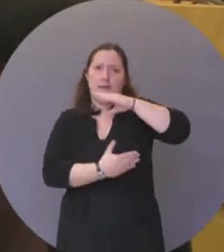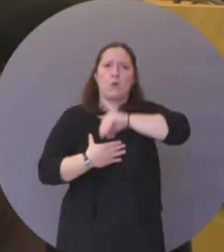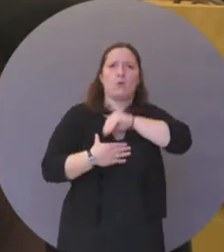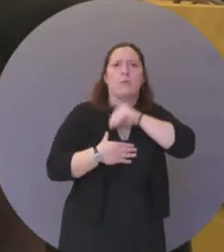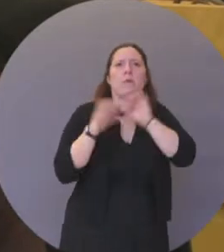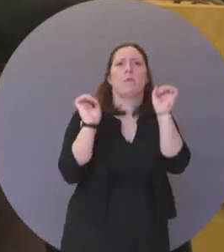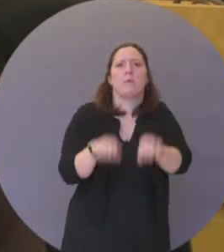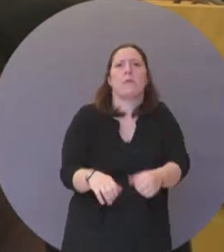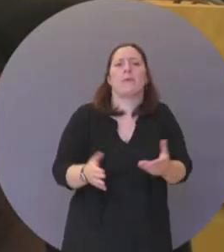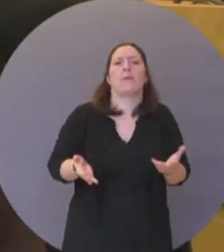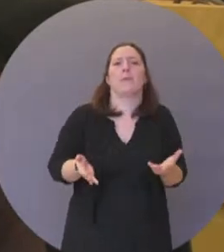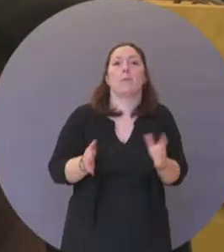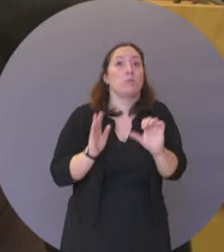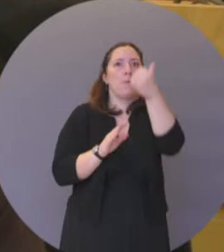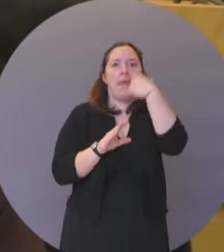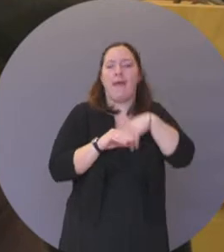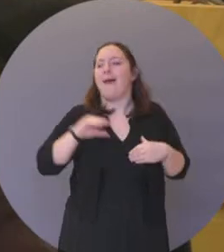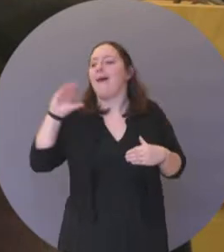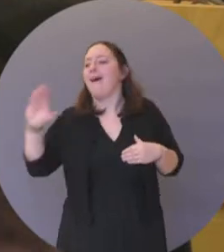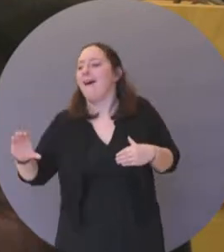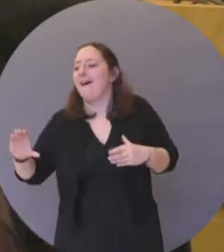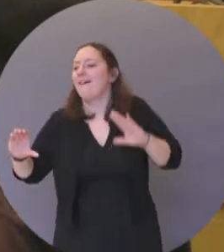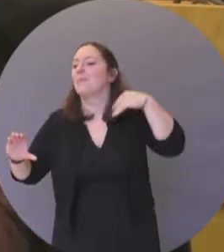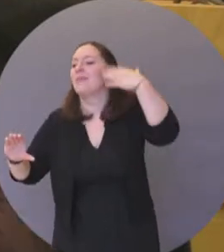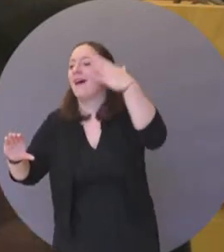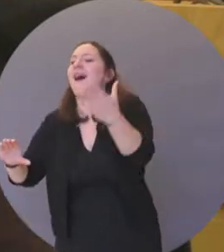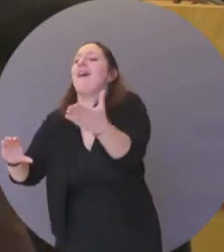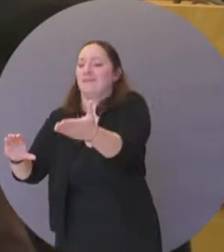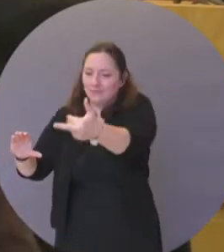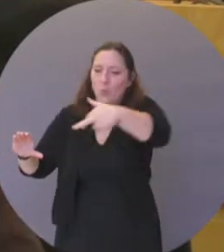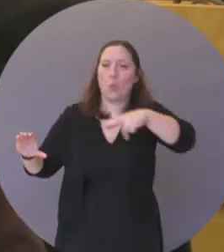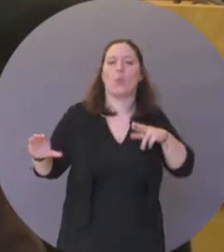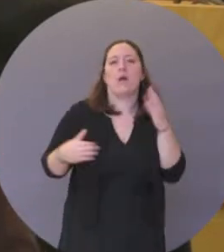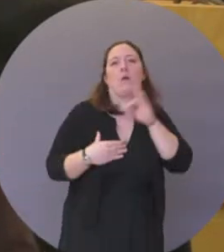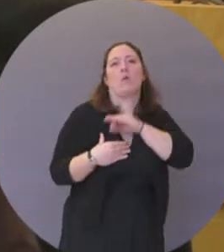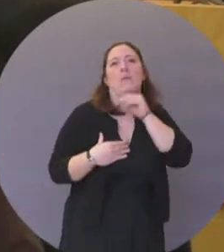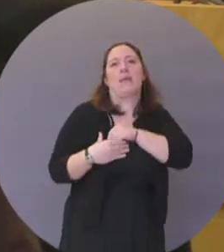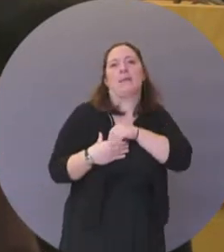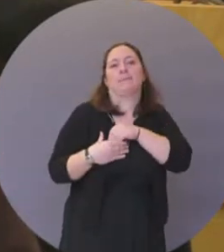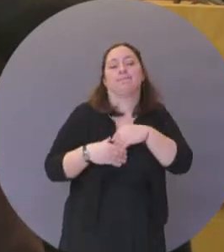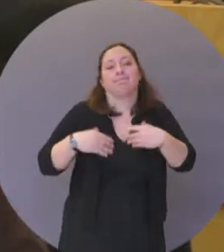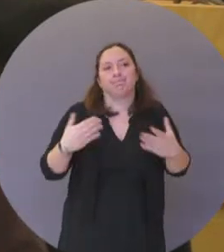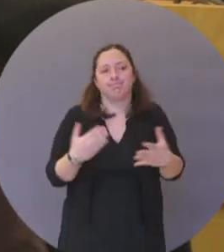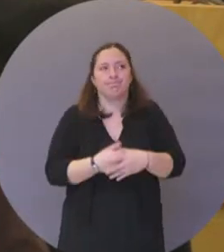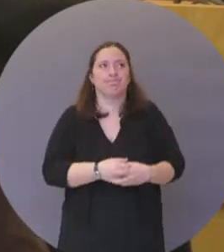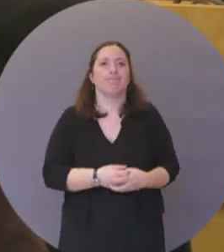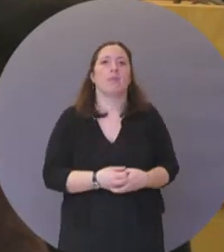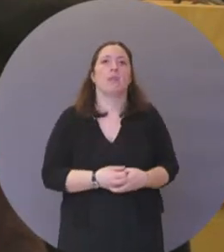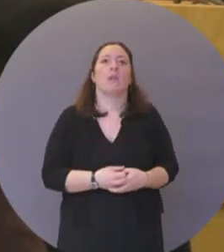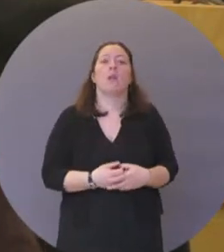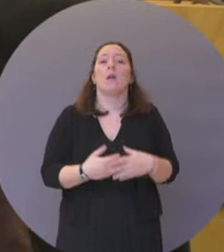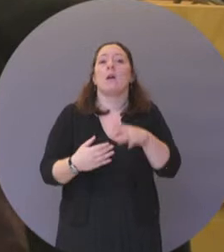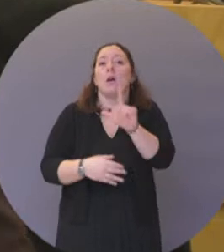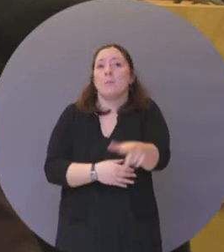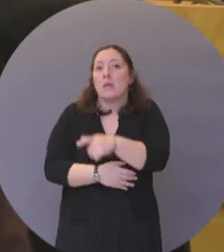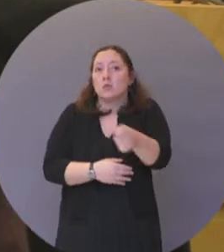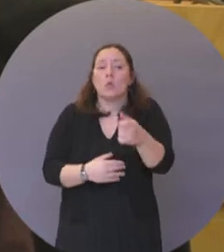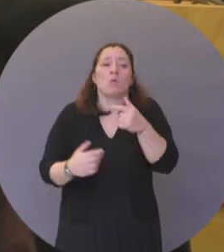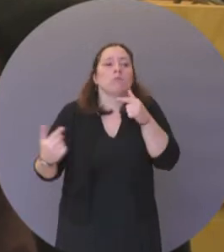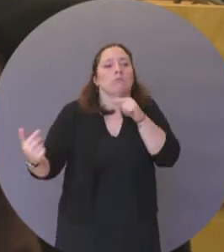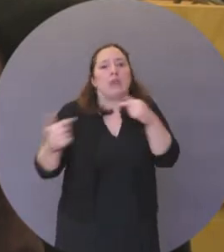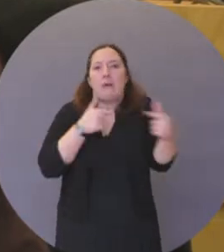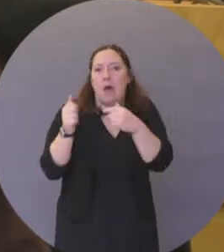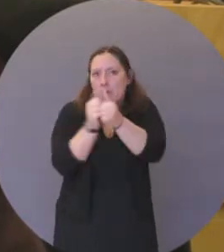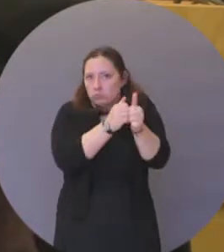bien évidemment alors au-delà des des propos qu'on peut tenir dans le cadre du débat de politique départementale